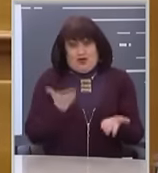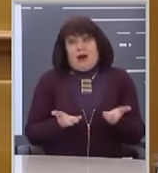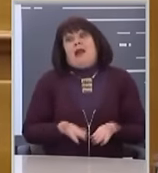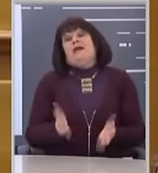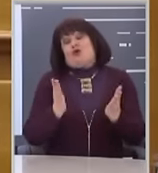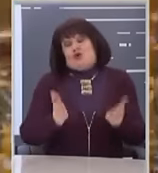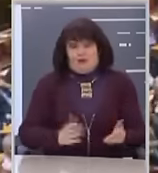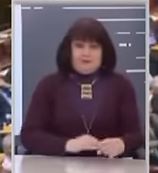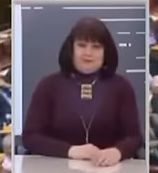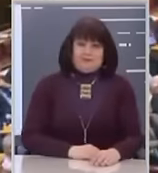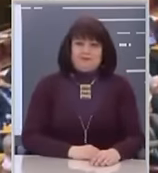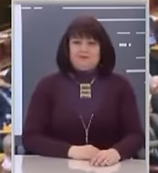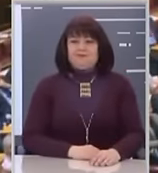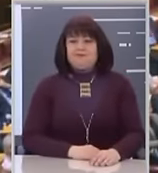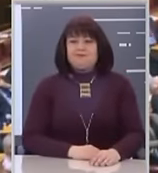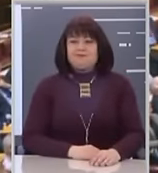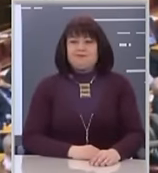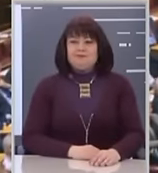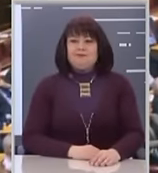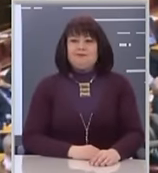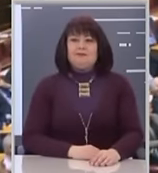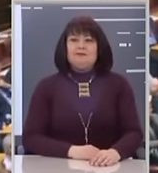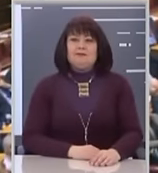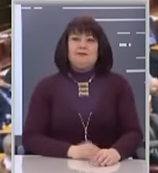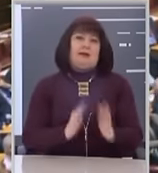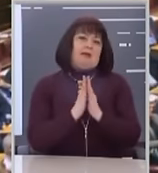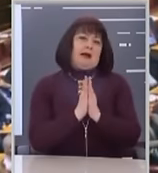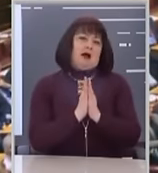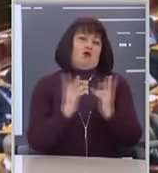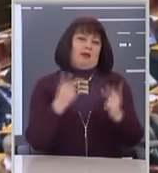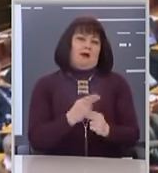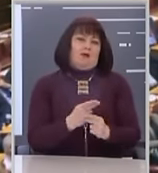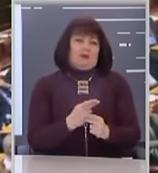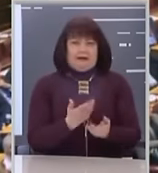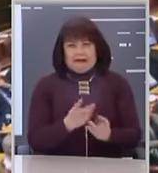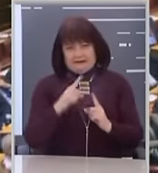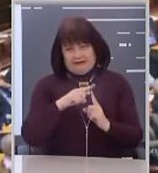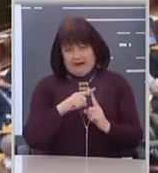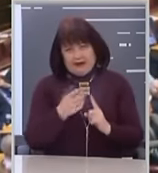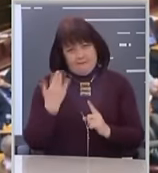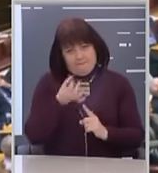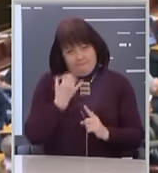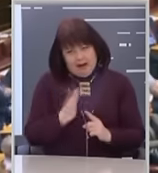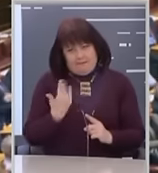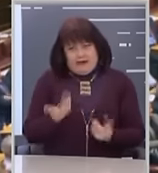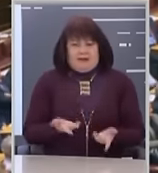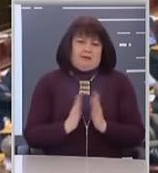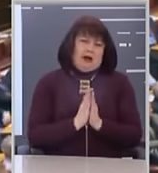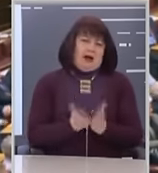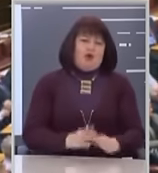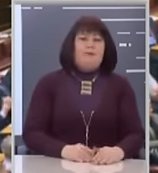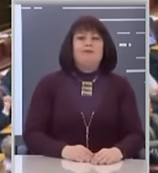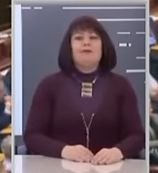Αλίμονο. Αλίμονο. Κύριε Τζαβάρα, σας παρακαλώ. Πήρατε το λόγο προηγούμενα. Κυρίες και κύριοι συνάδελφοι,